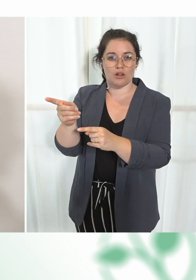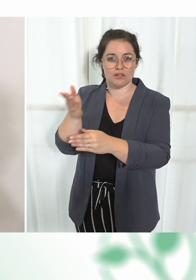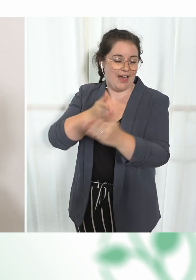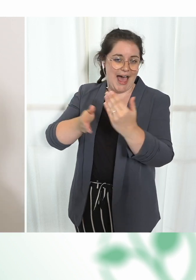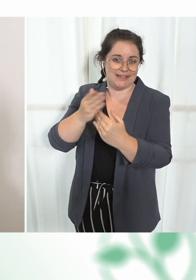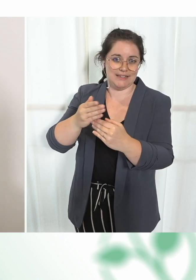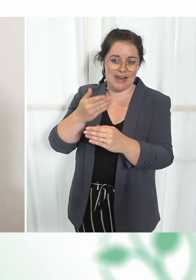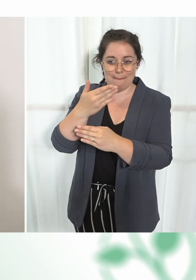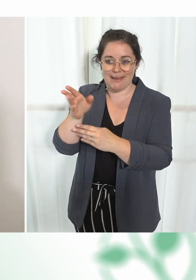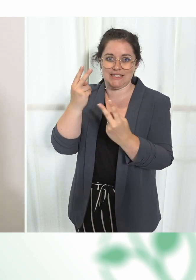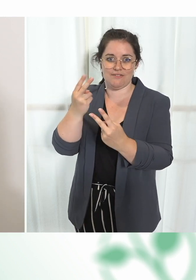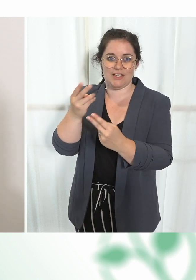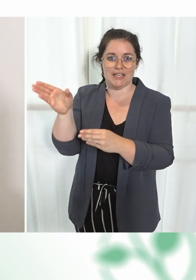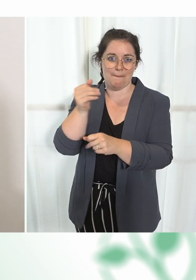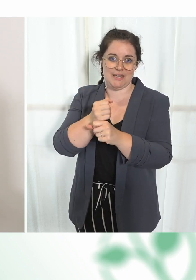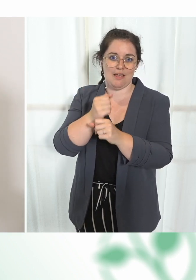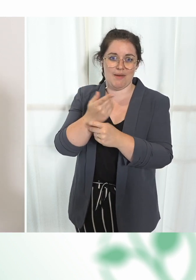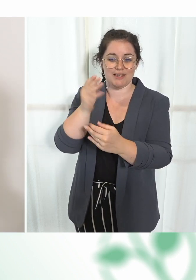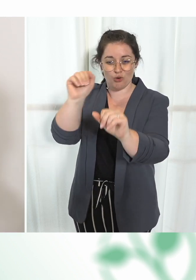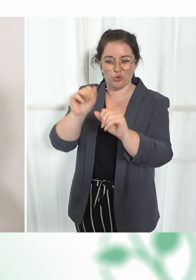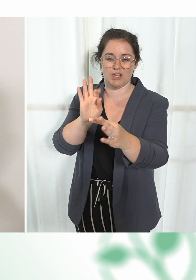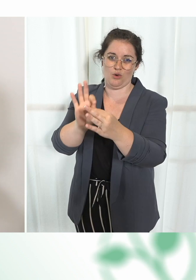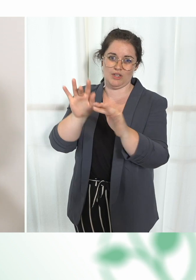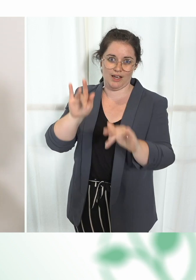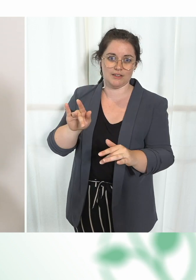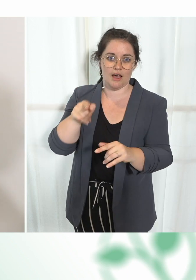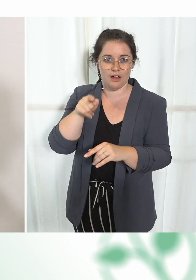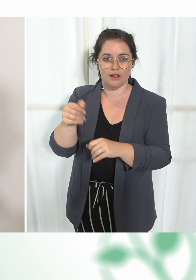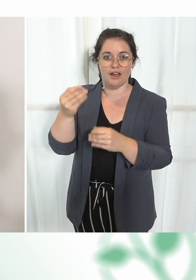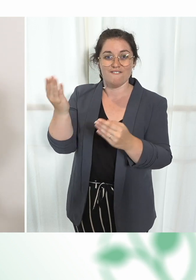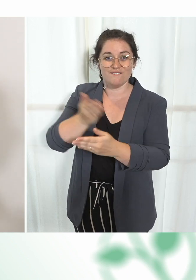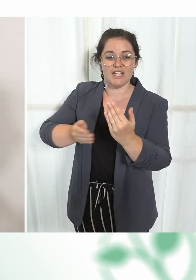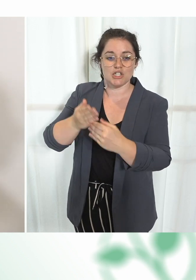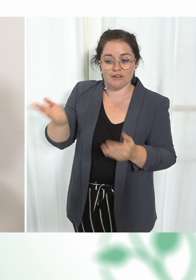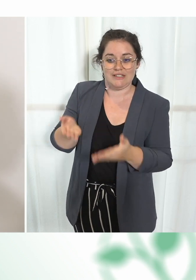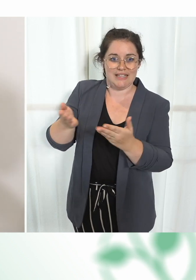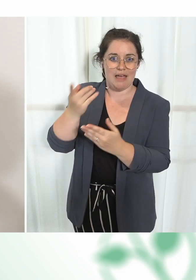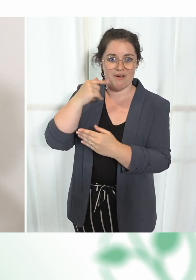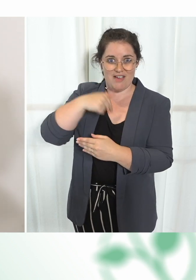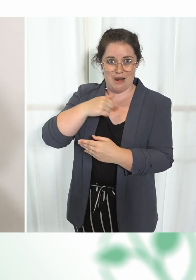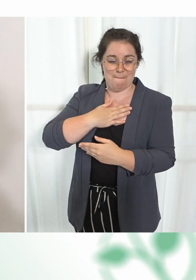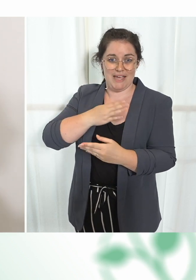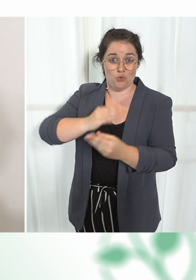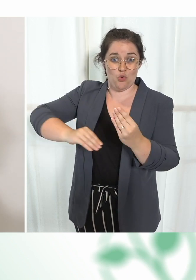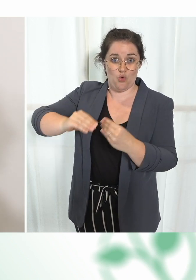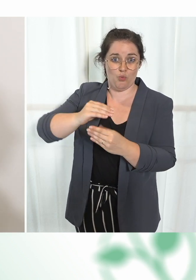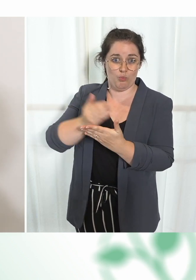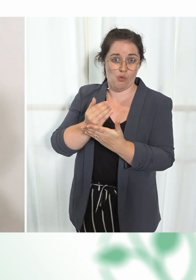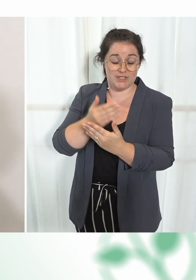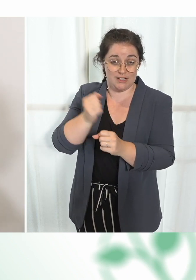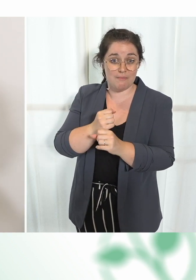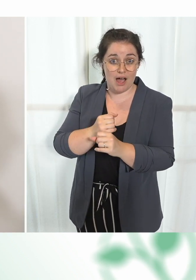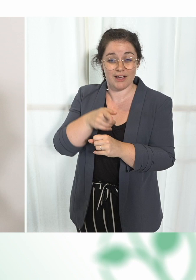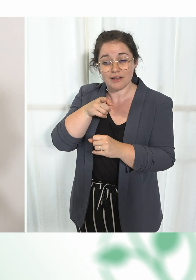ja die Mitarbeiter, die an der Kasse sitzen, die den Kundenkontakt haben, das sind ja die Wirtschaftstreiber, denn die machen mir ja meinen Umsatz. Und wenn die diese